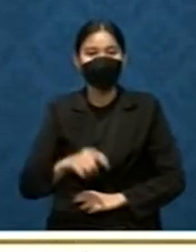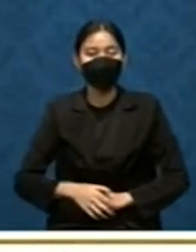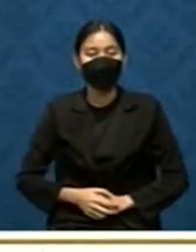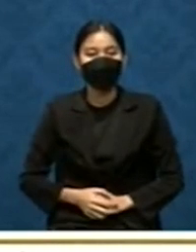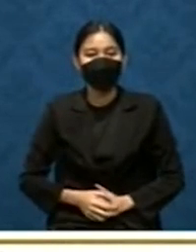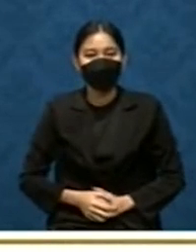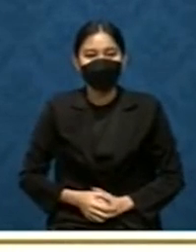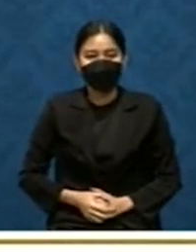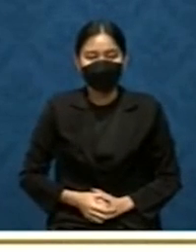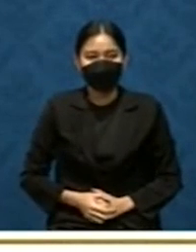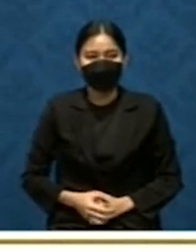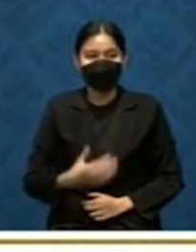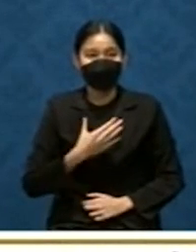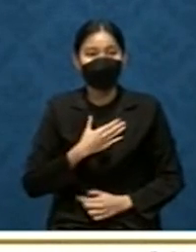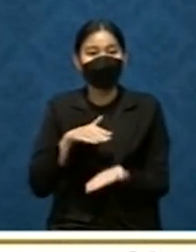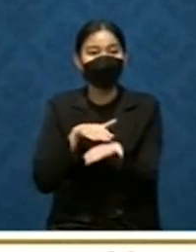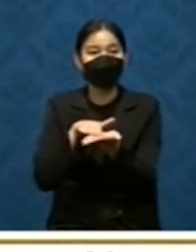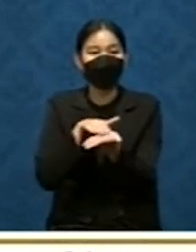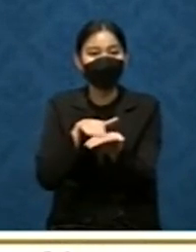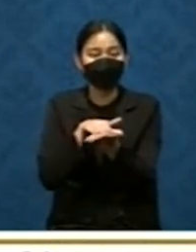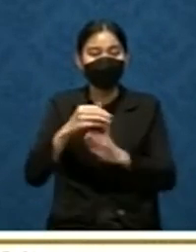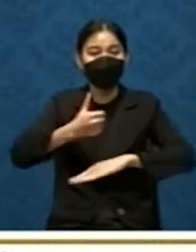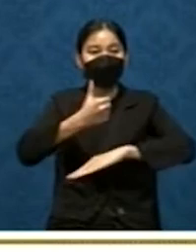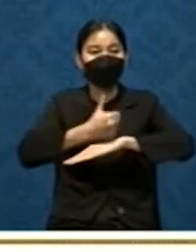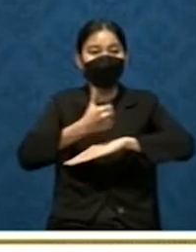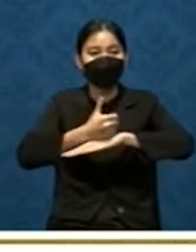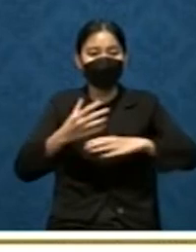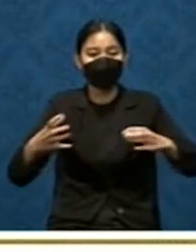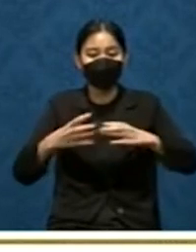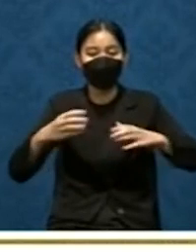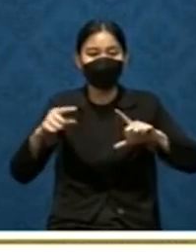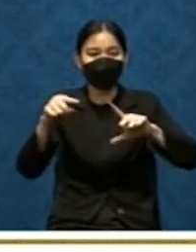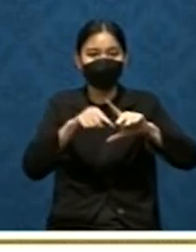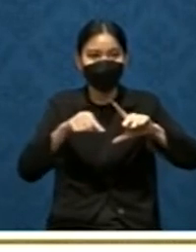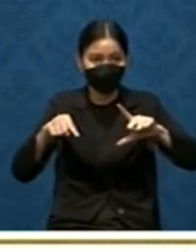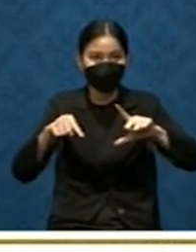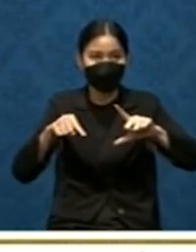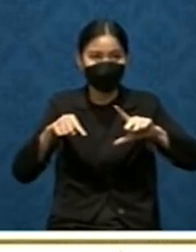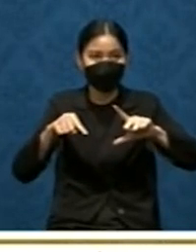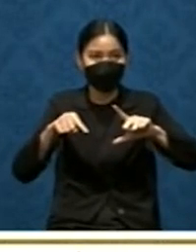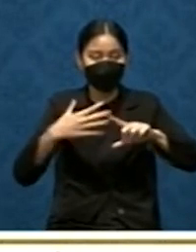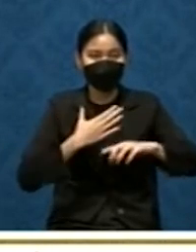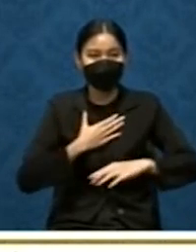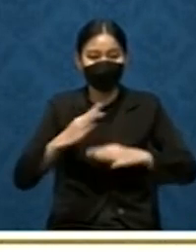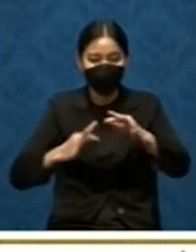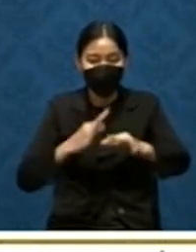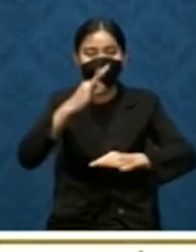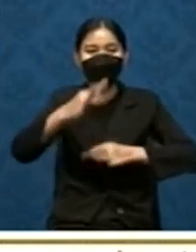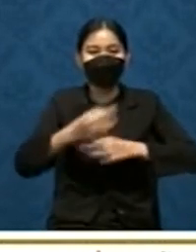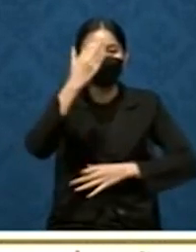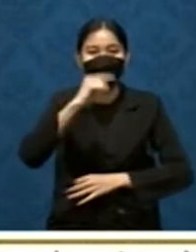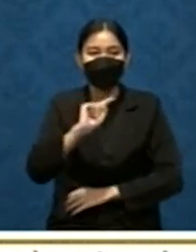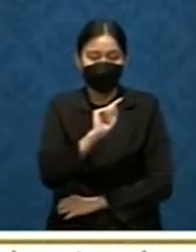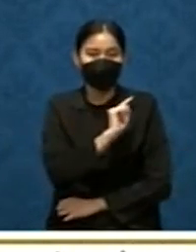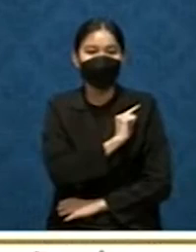ซึ่งก็ต้องขอประทานโทษท่านหัวหน้าพรรคก้าวไกลที่แซงคิวพูดมาก่อนเพราะว่ามีภารกิจ